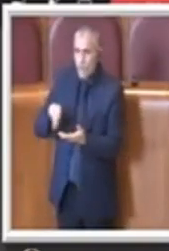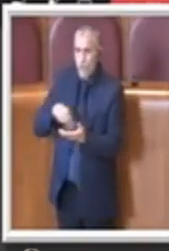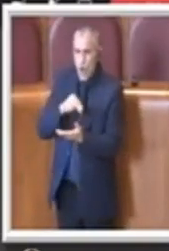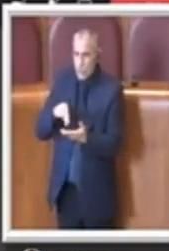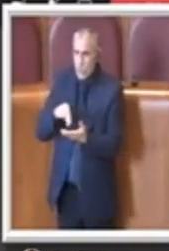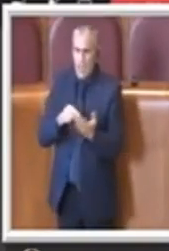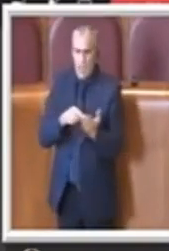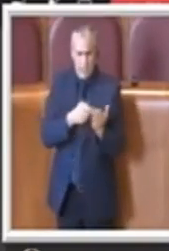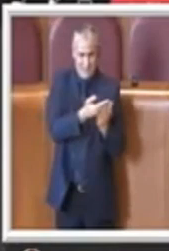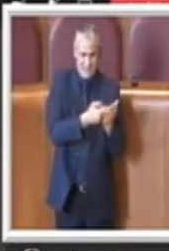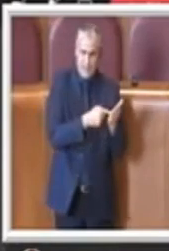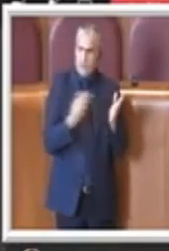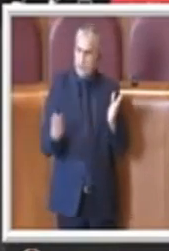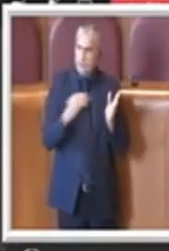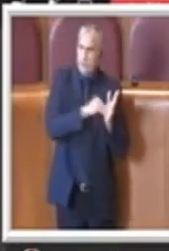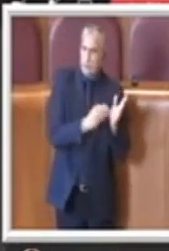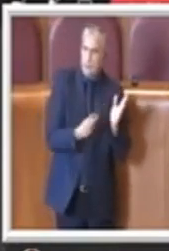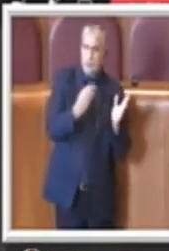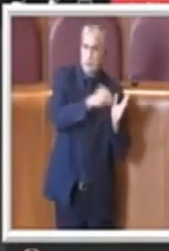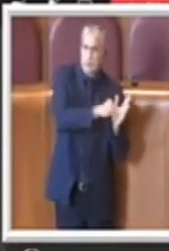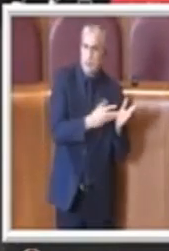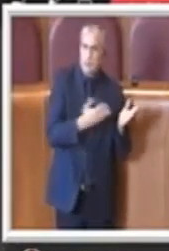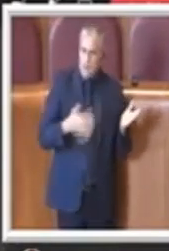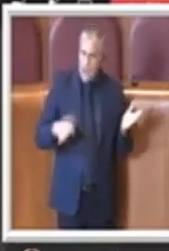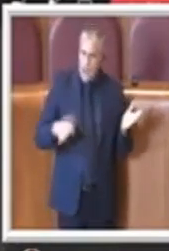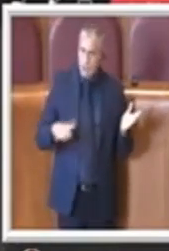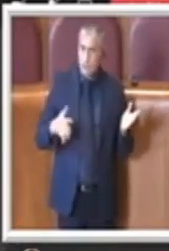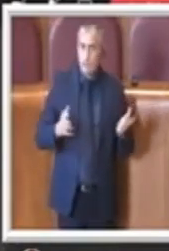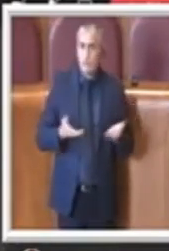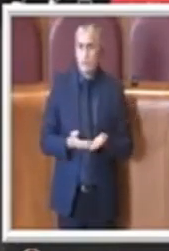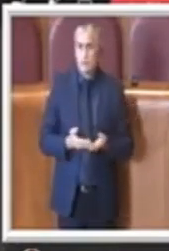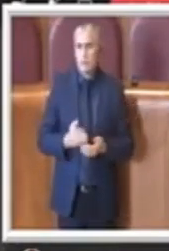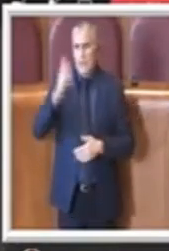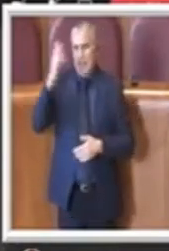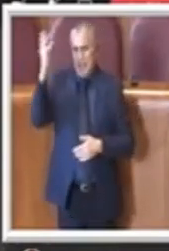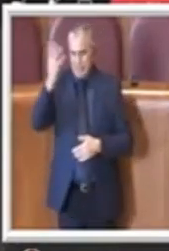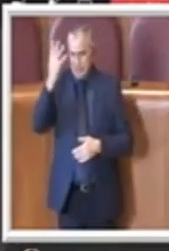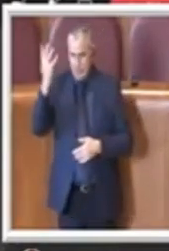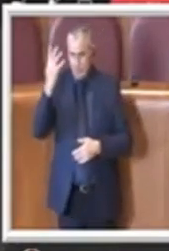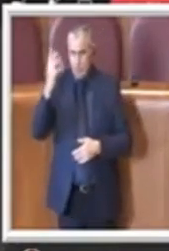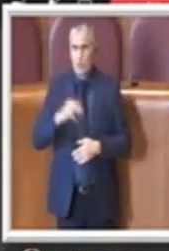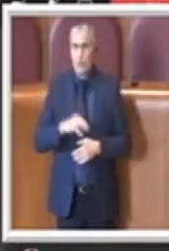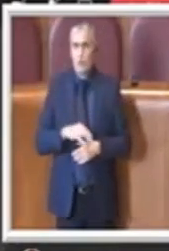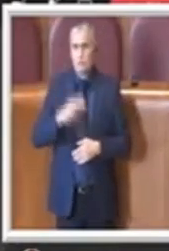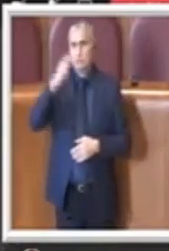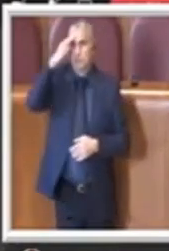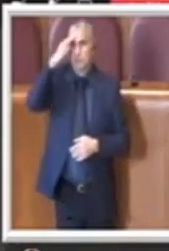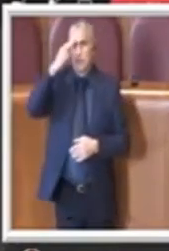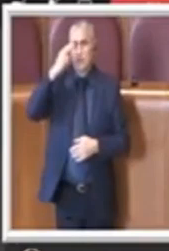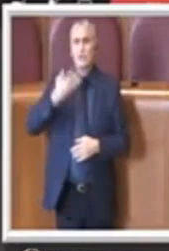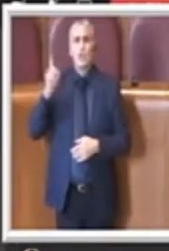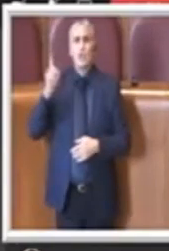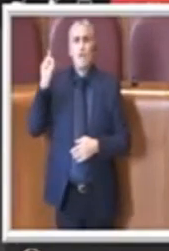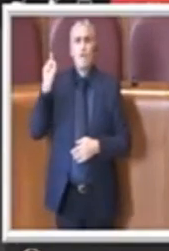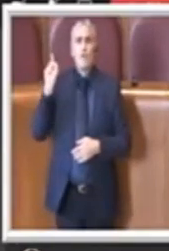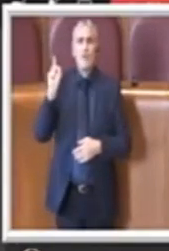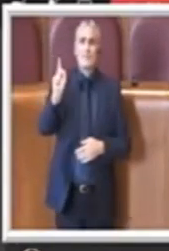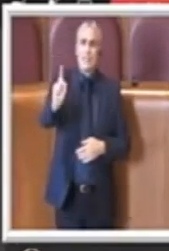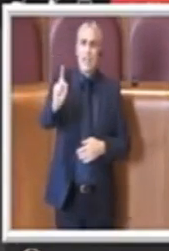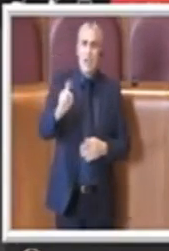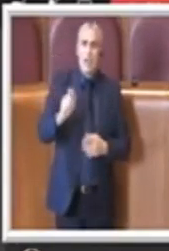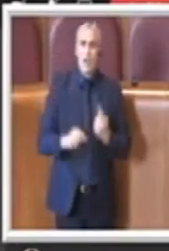piano penso per esempio alle alle funivie insomma ce n'è stata un